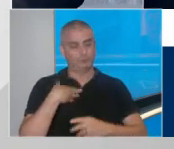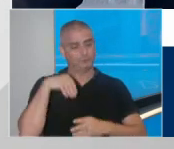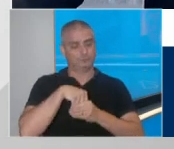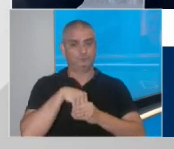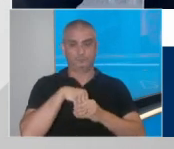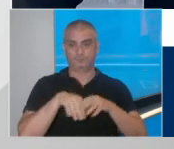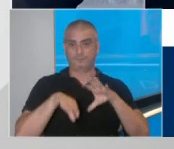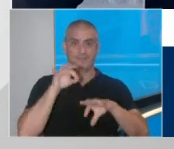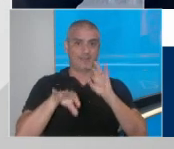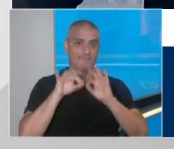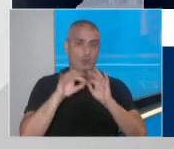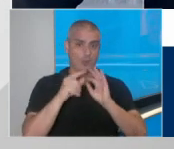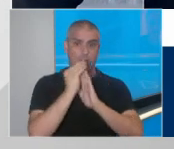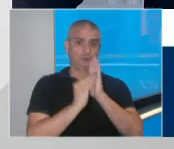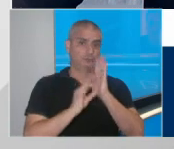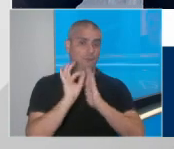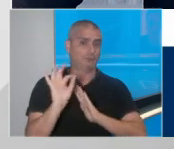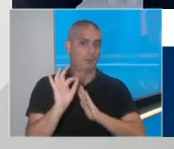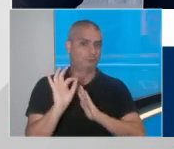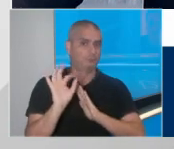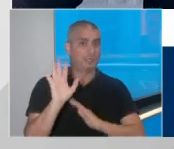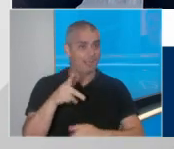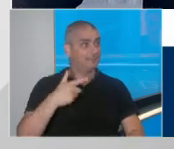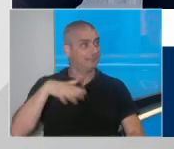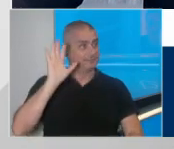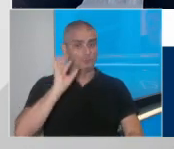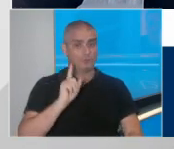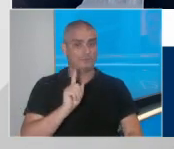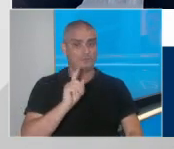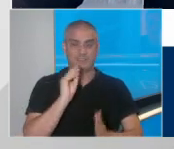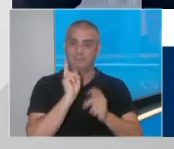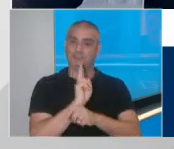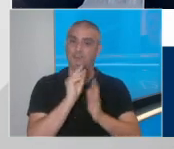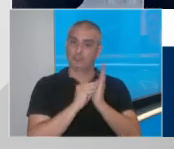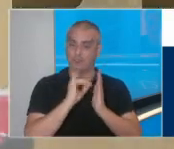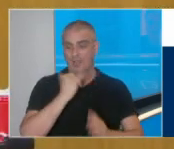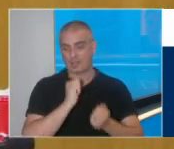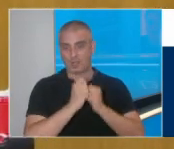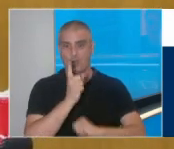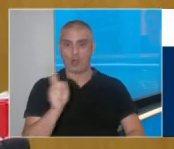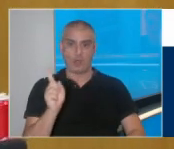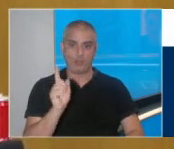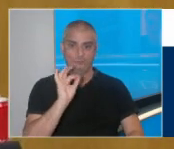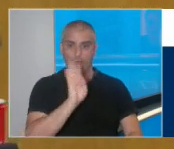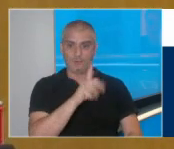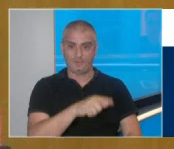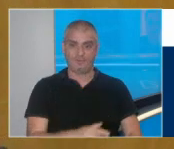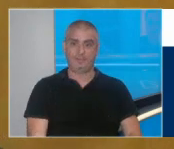להצביע ולבחור את הרשימה שלהם, גם יצביעו על השריונים, כן או לא השריונים